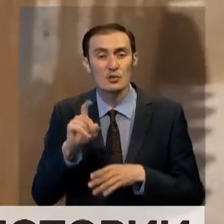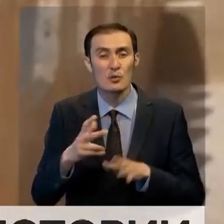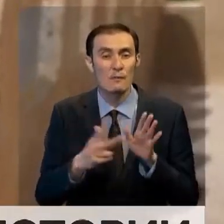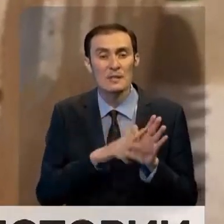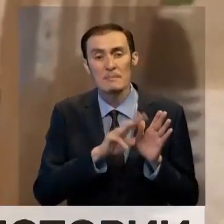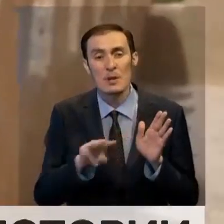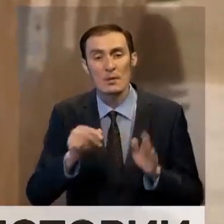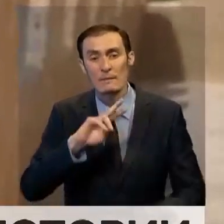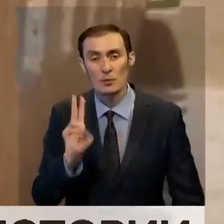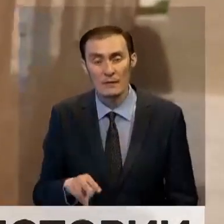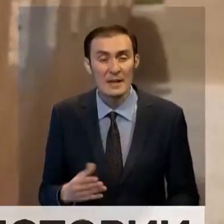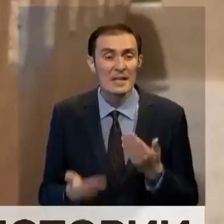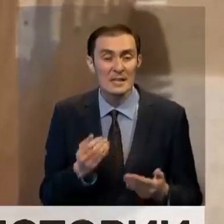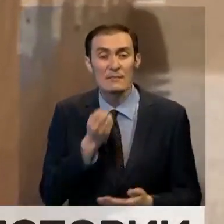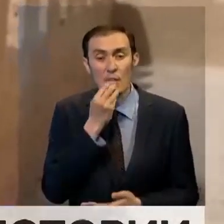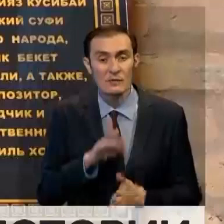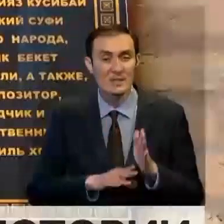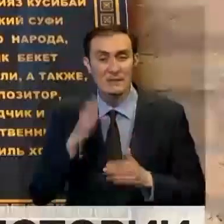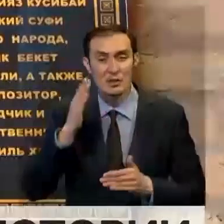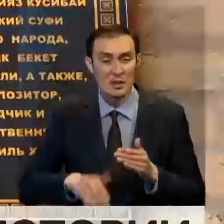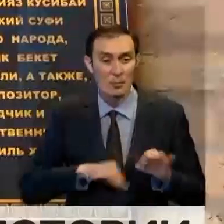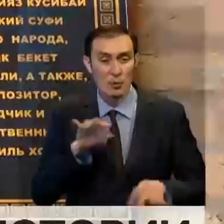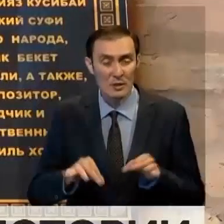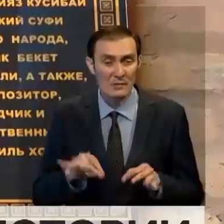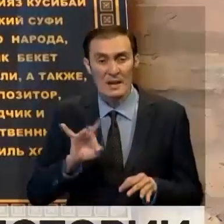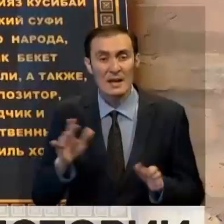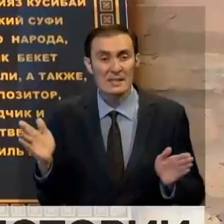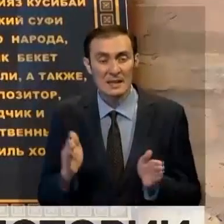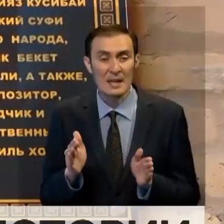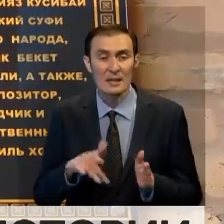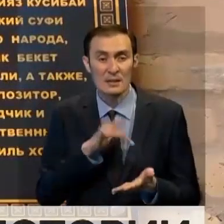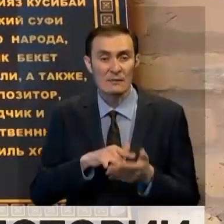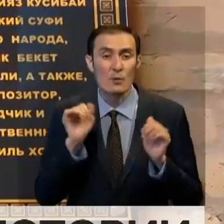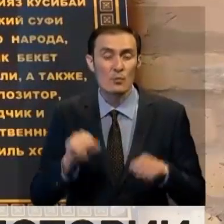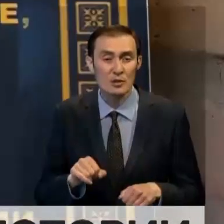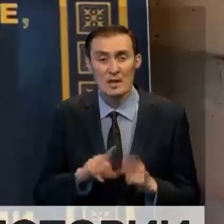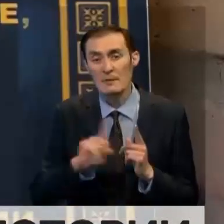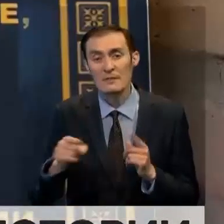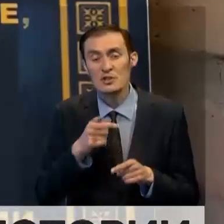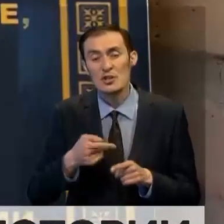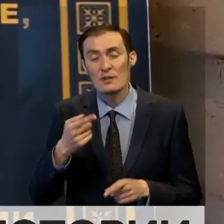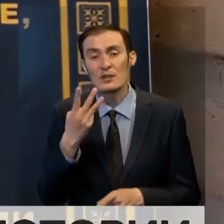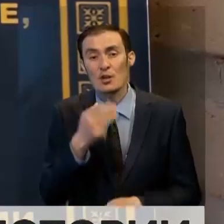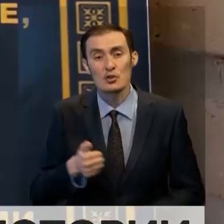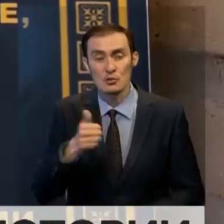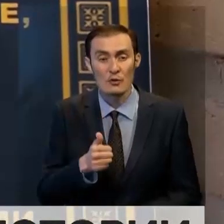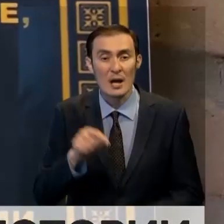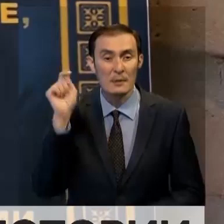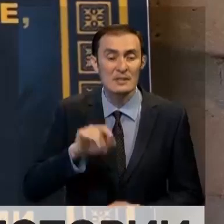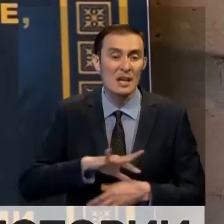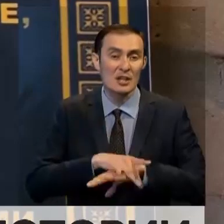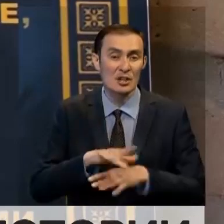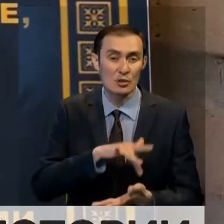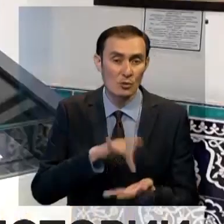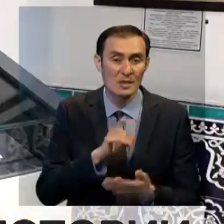108 миллионов долларов. В случае успешного завершения проекта «Расстояние между городами» можно будет преодолеть за 3 часа, а добраться из